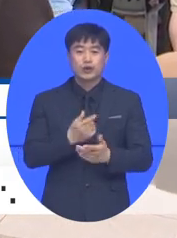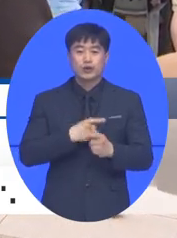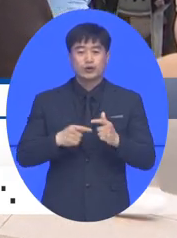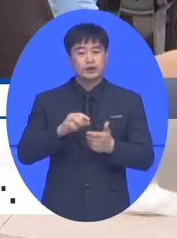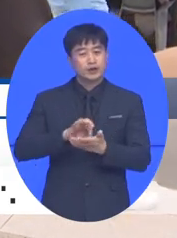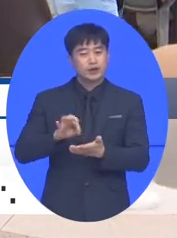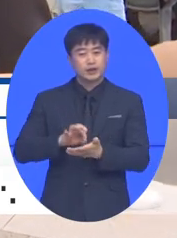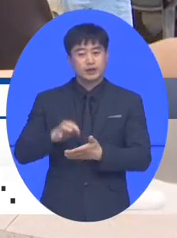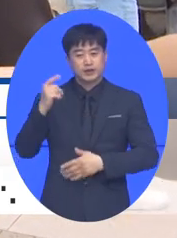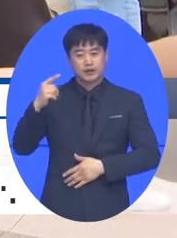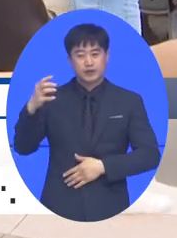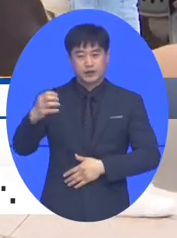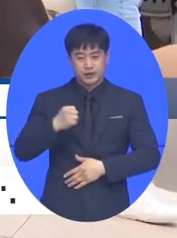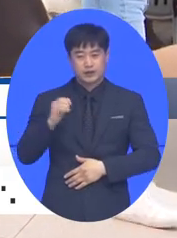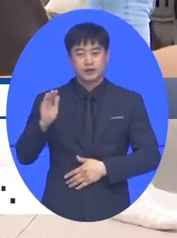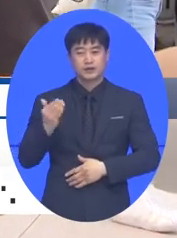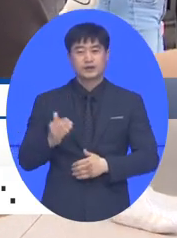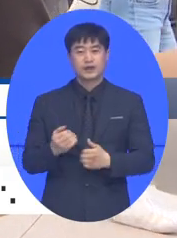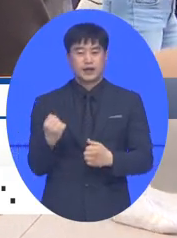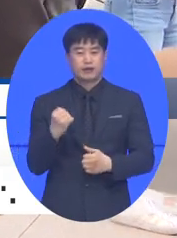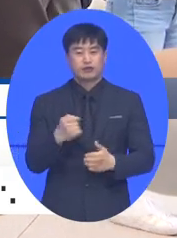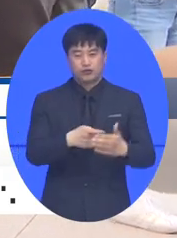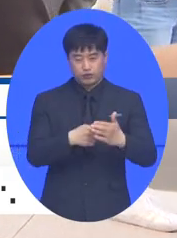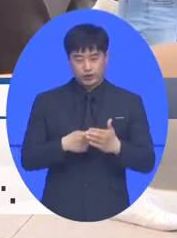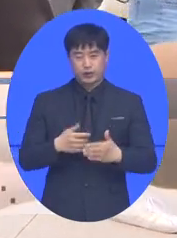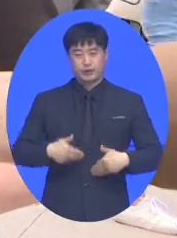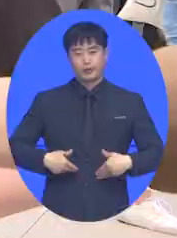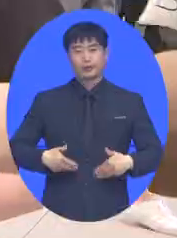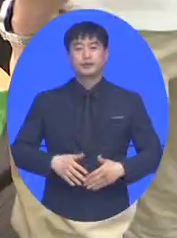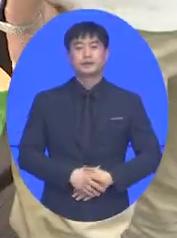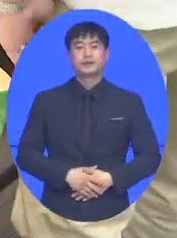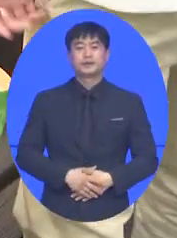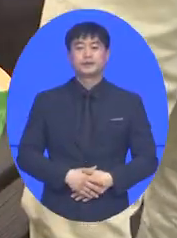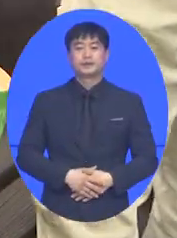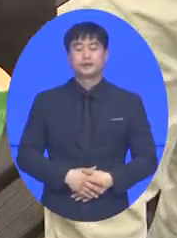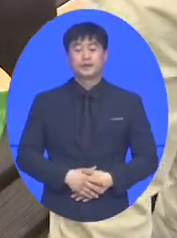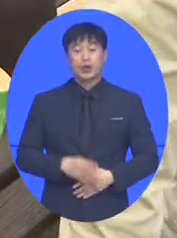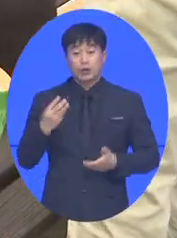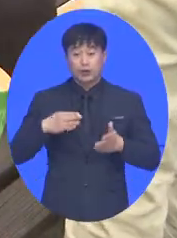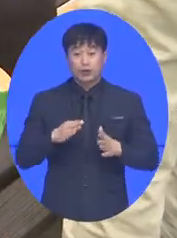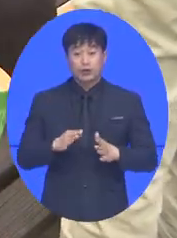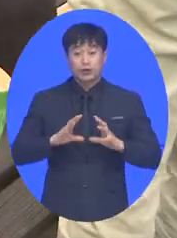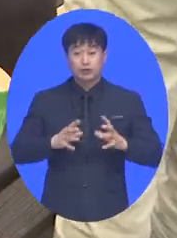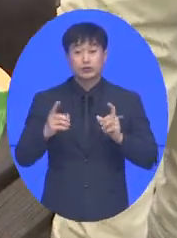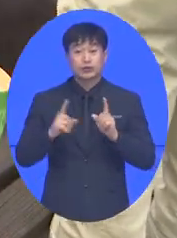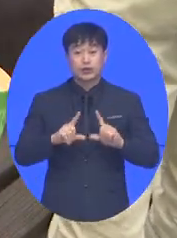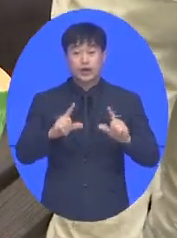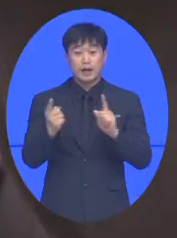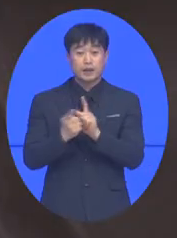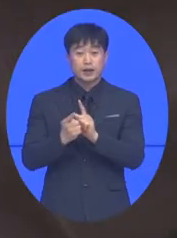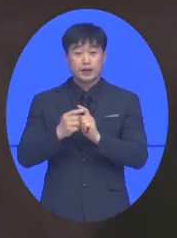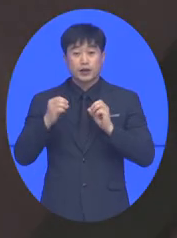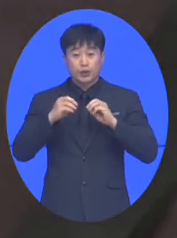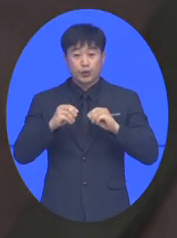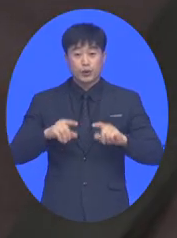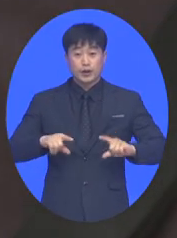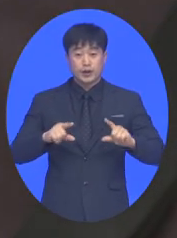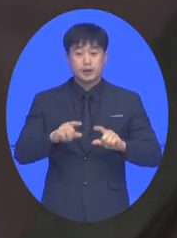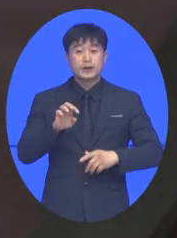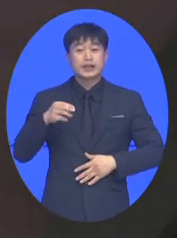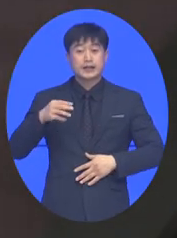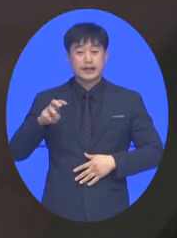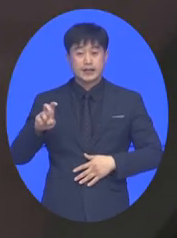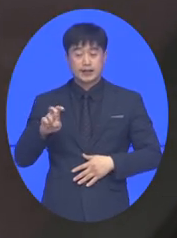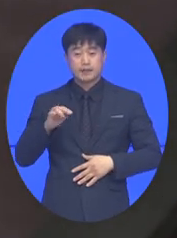다뤄야겠다는 생각도 들더라구요 에너지도 아껴야 하고 경기도는 지구의 날을 맞아 지난 토요일 플리마켓 행사를